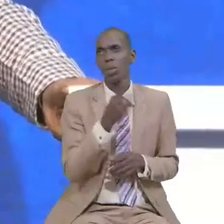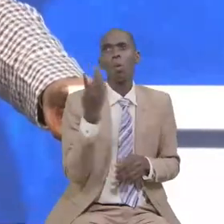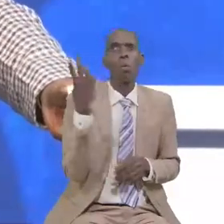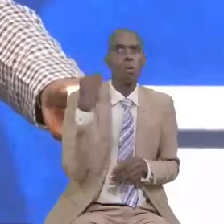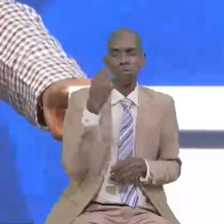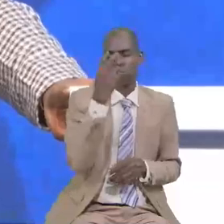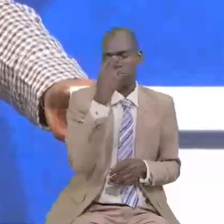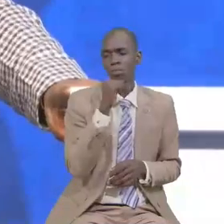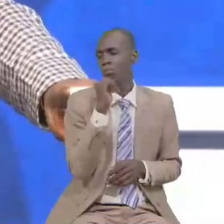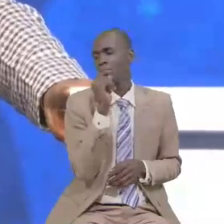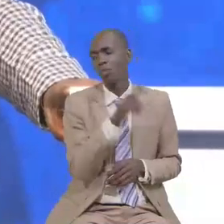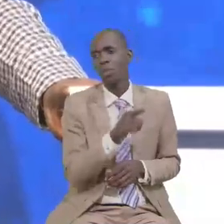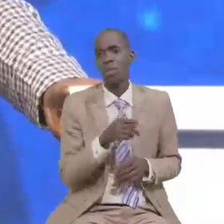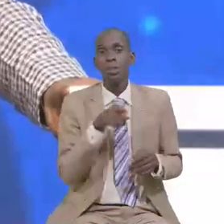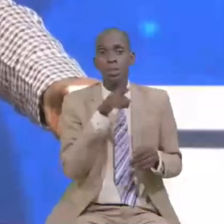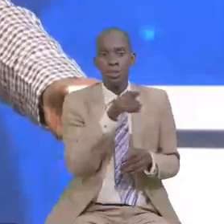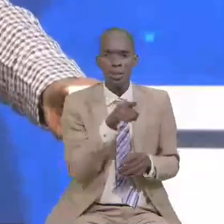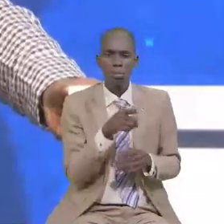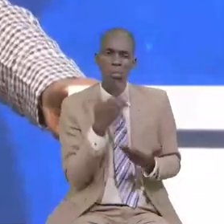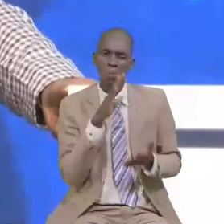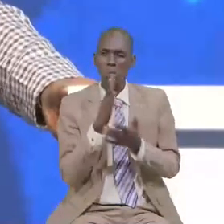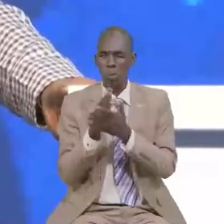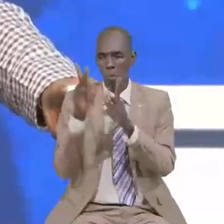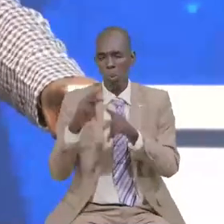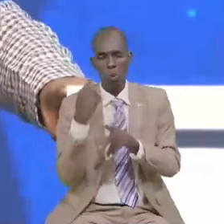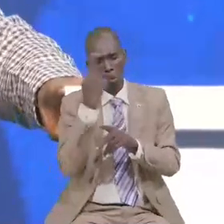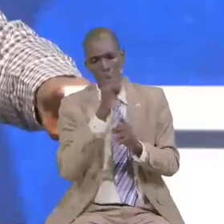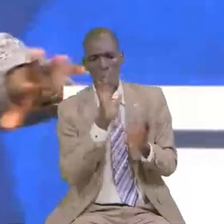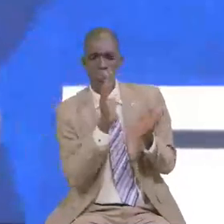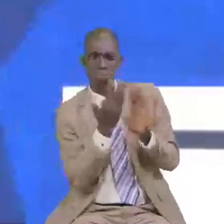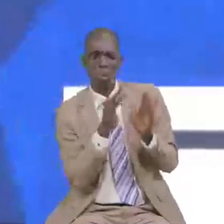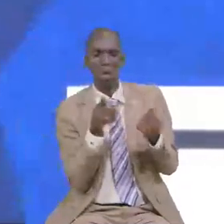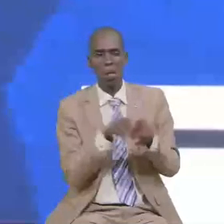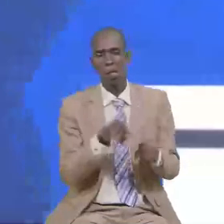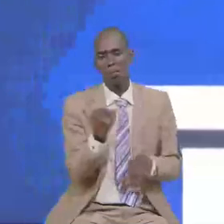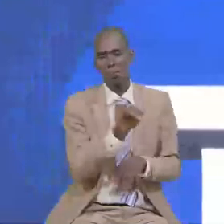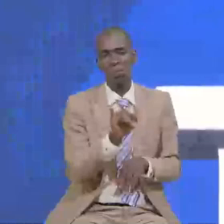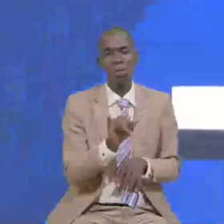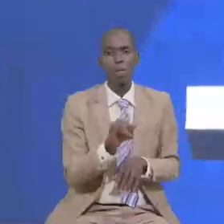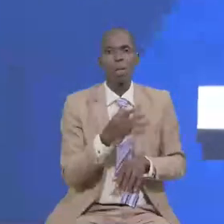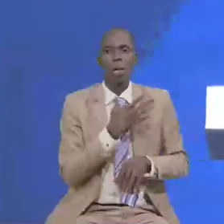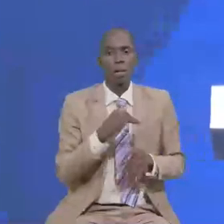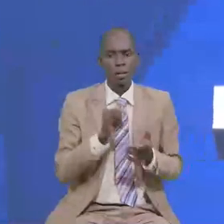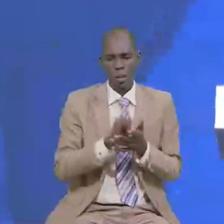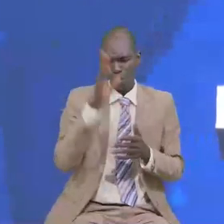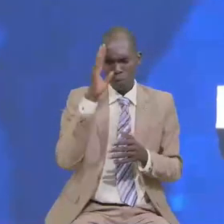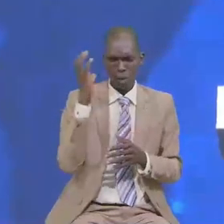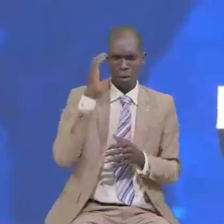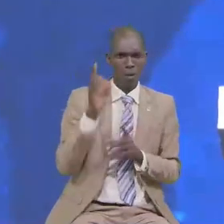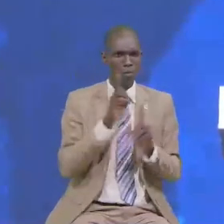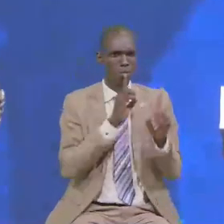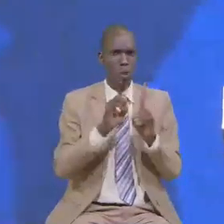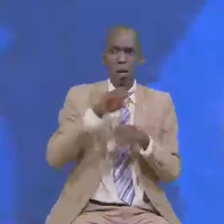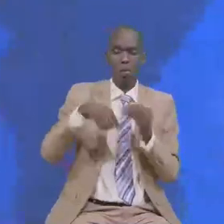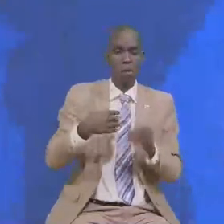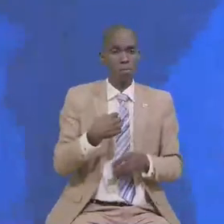aveugle. C'est quelqu'un qui lui ressemble. Et l'homme les a entendus parler de